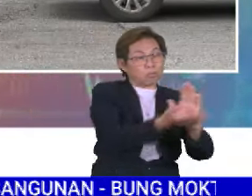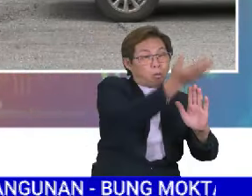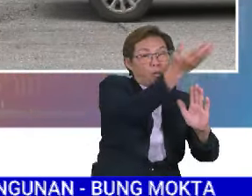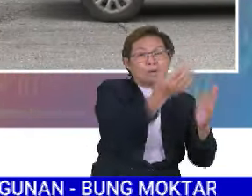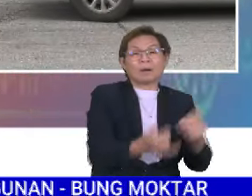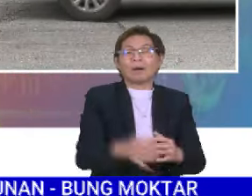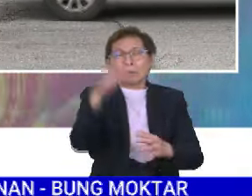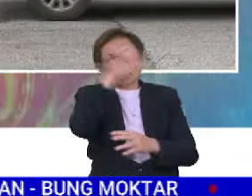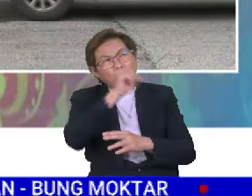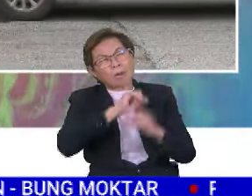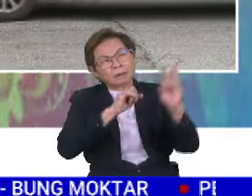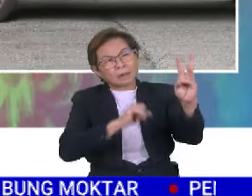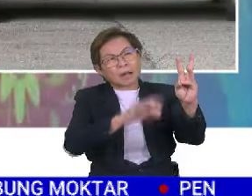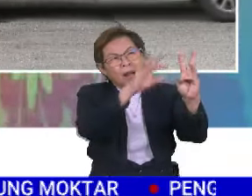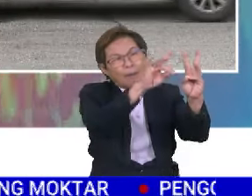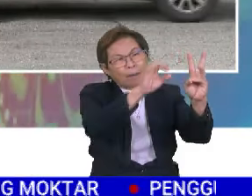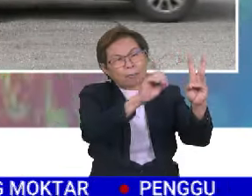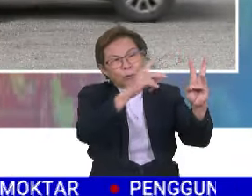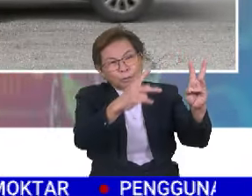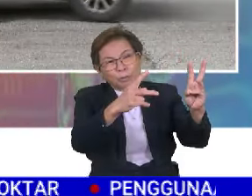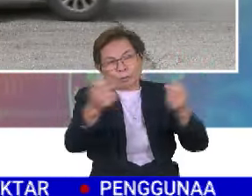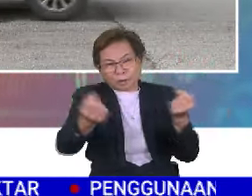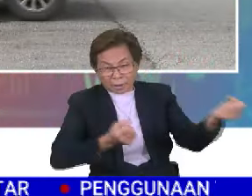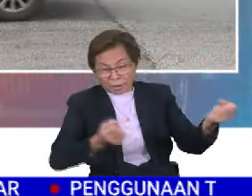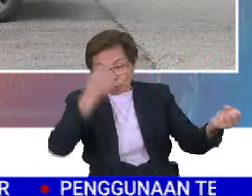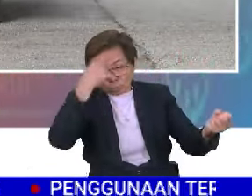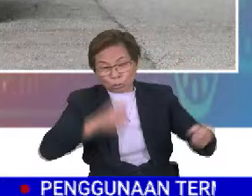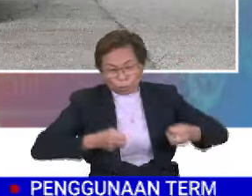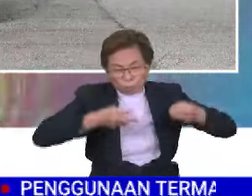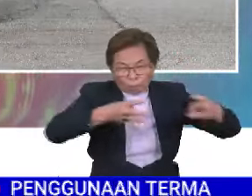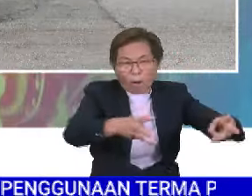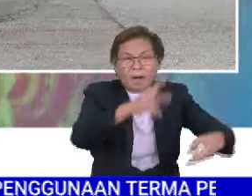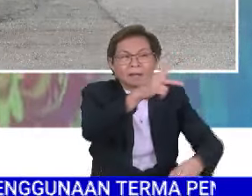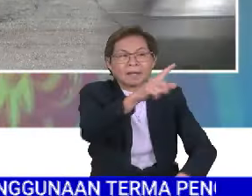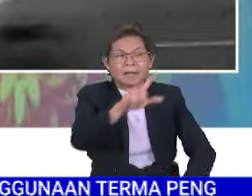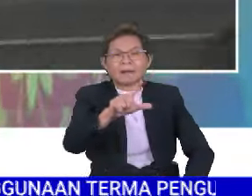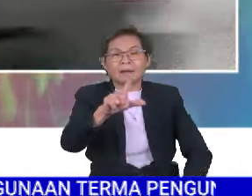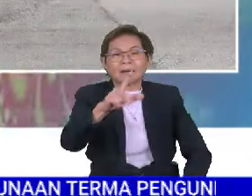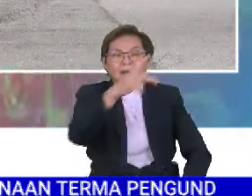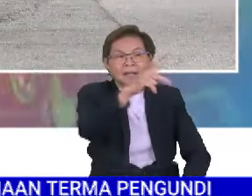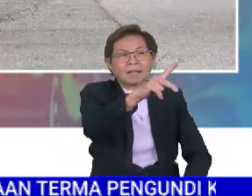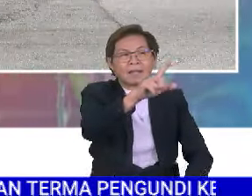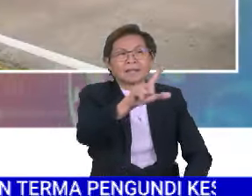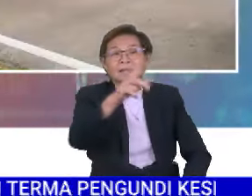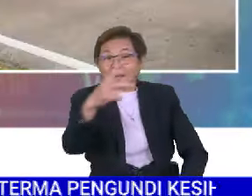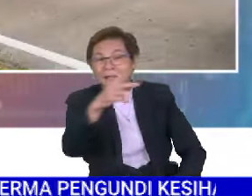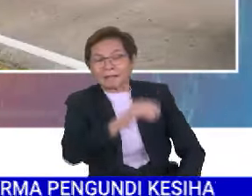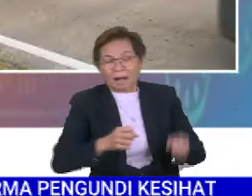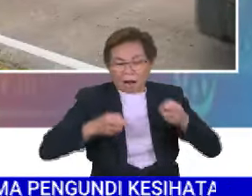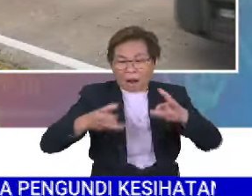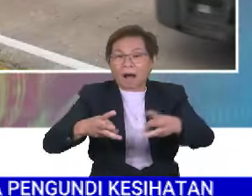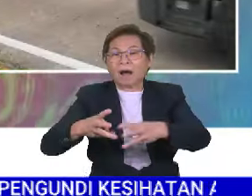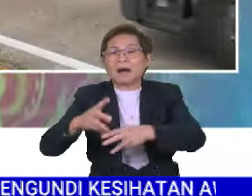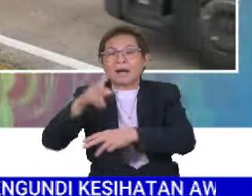Dijangkakan sebanyak 680,000 buah kenderaan bagi lebuh raya KLK, manakala bagi lebuh raya